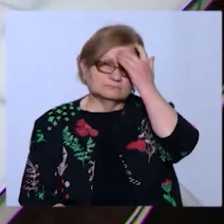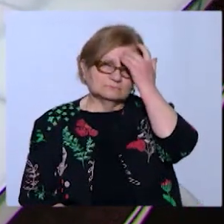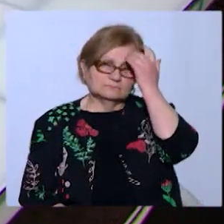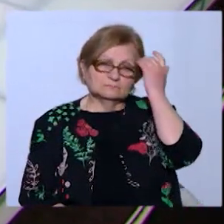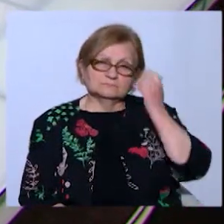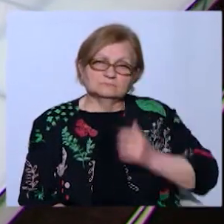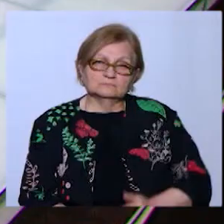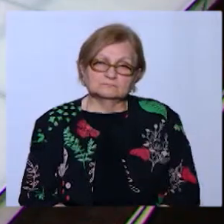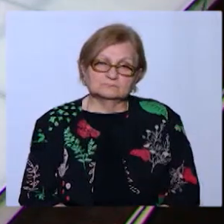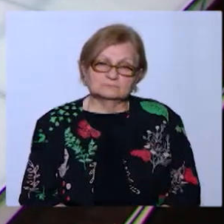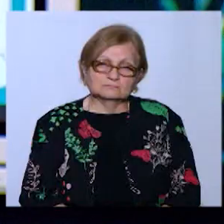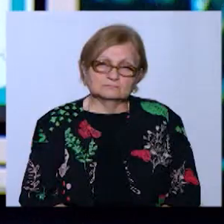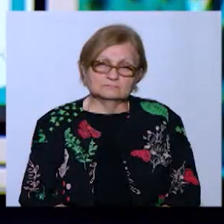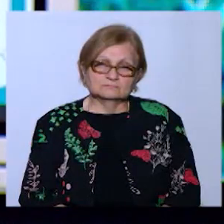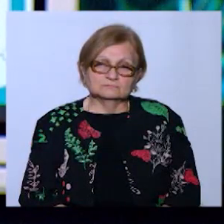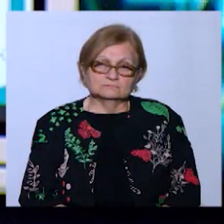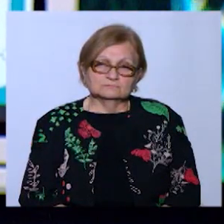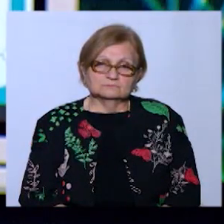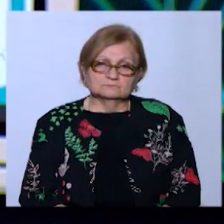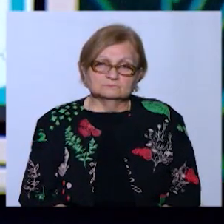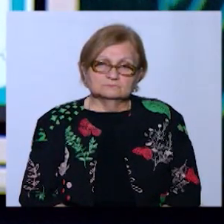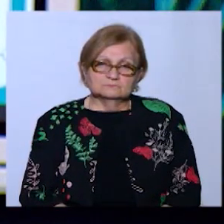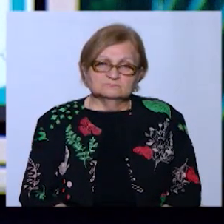განვიხილოთ ესეთი სამკუთხედი